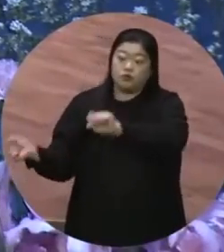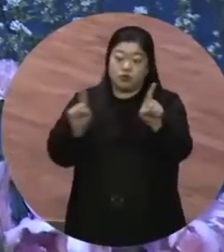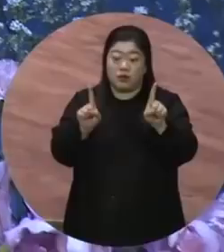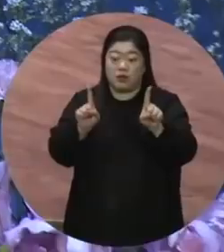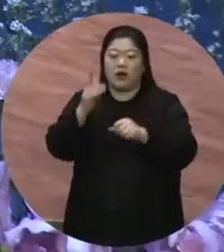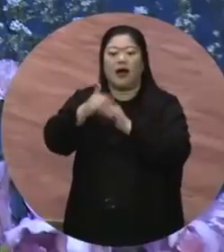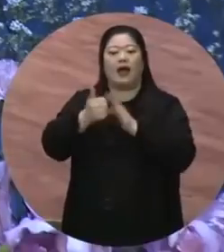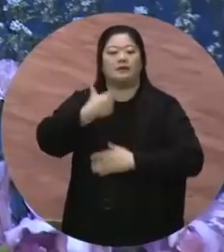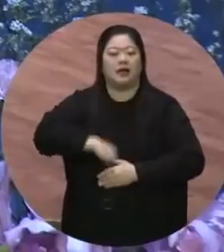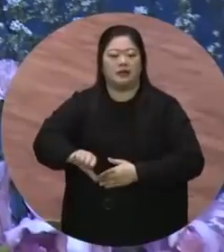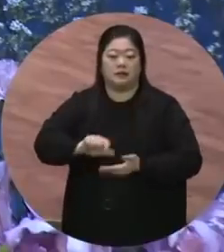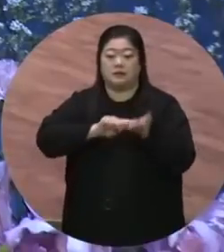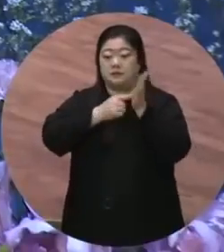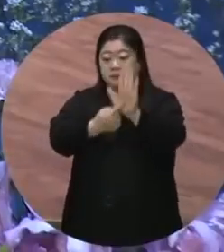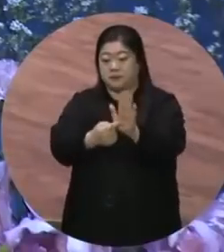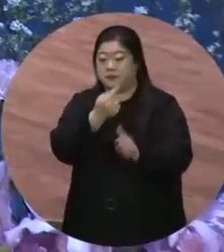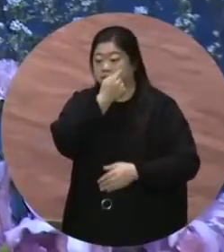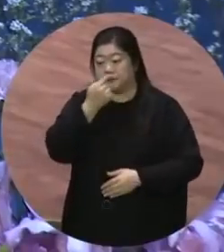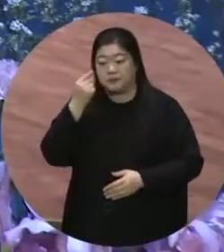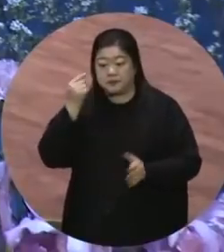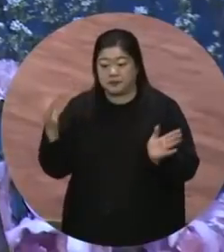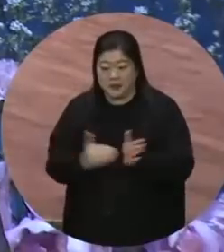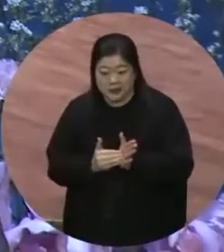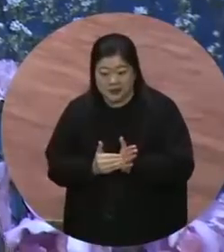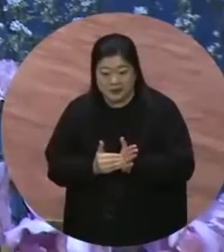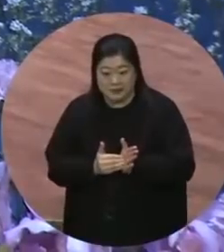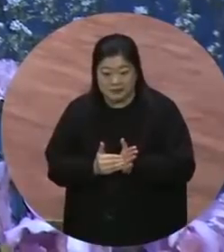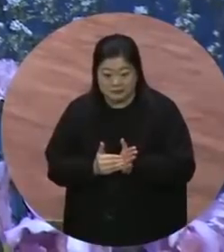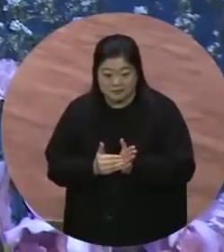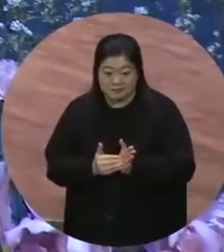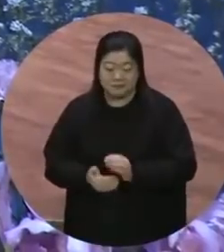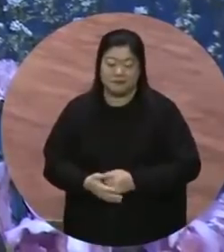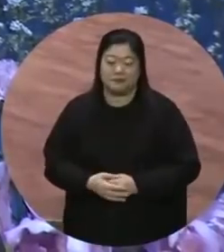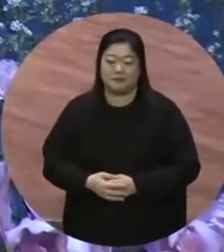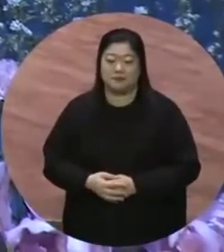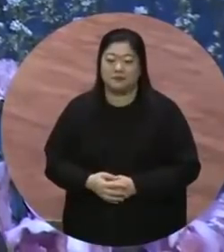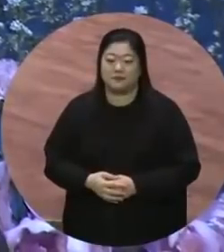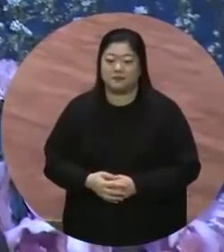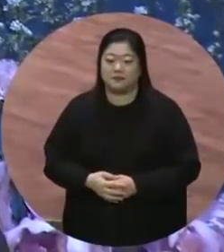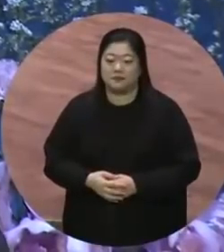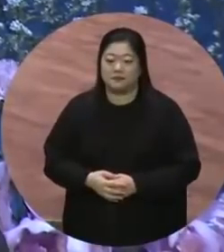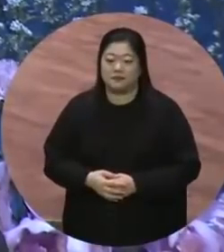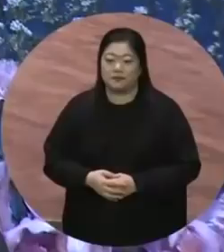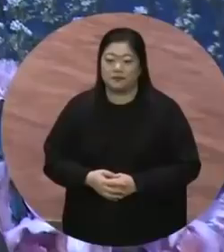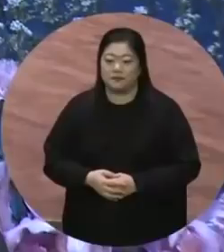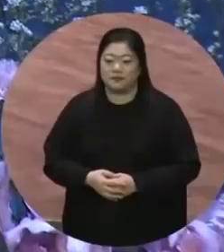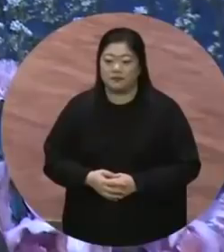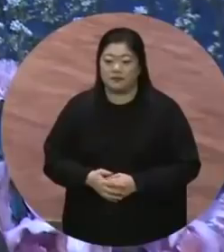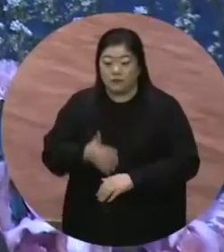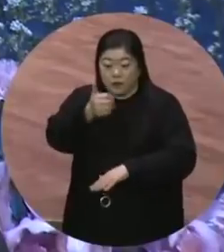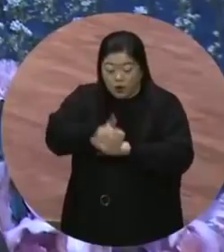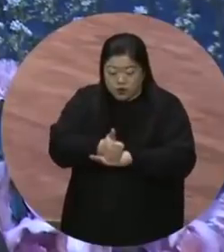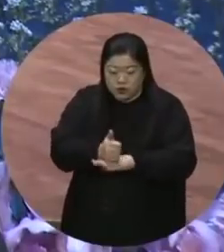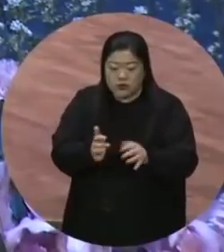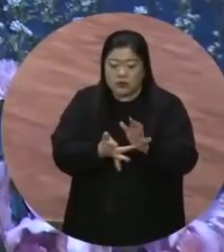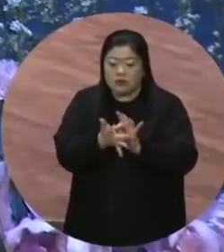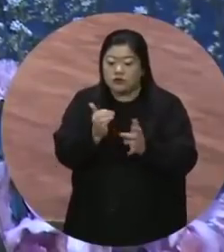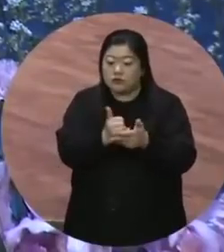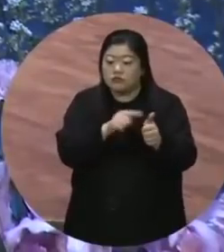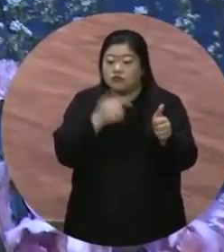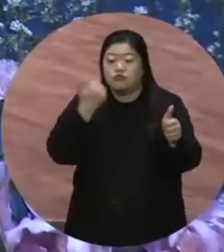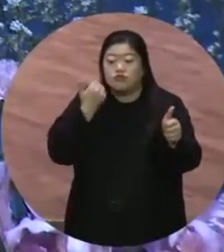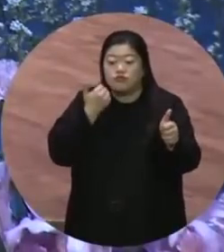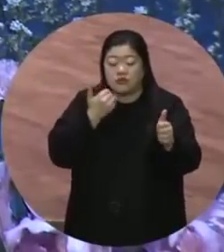분명하게 그렇게 인류에게 보여주셨다는 것입니다. 그래서 예수님은 참 사람인